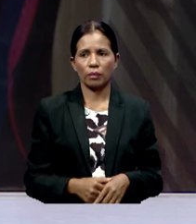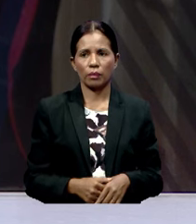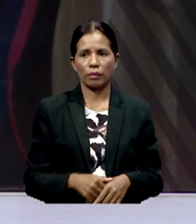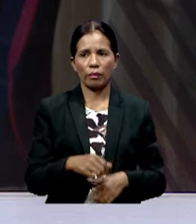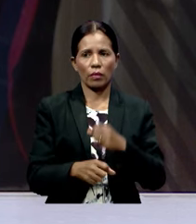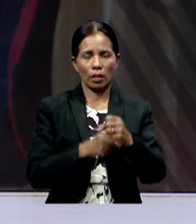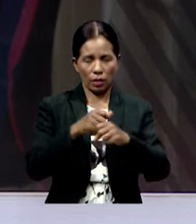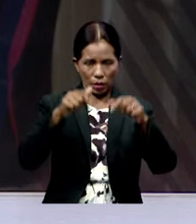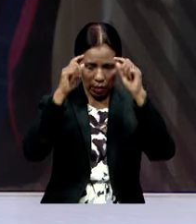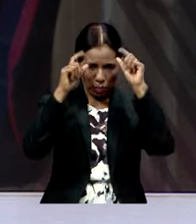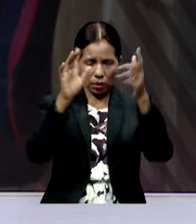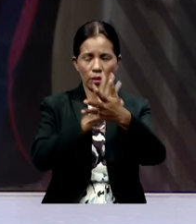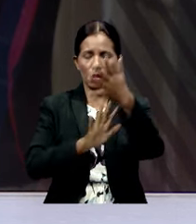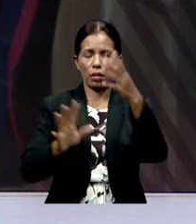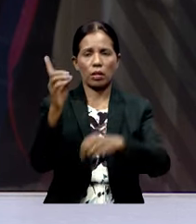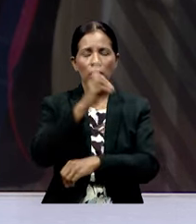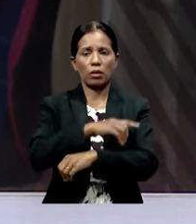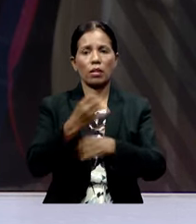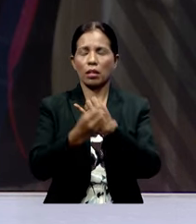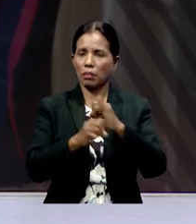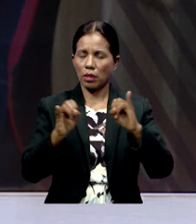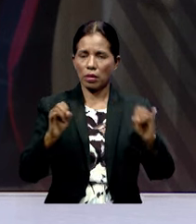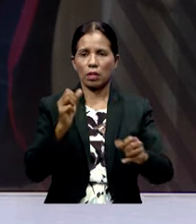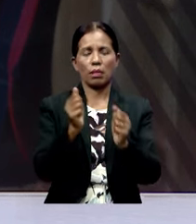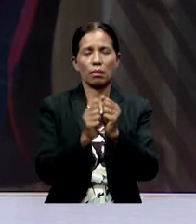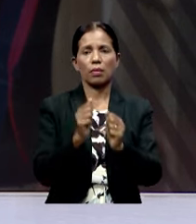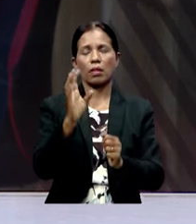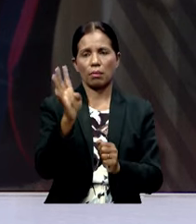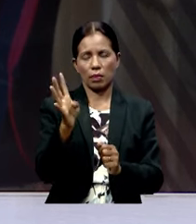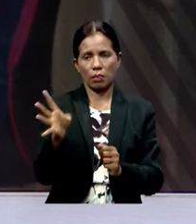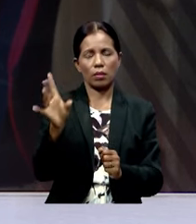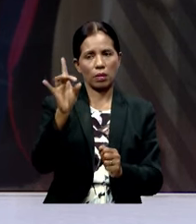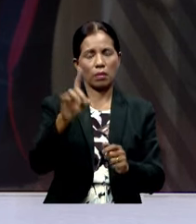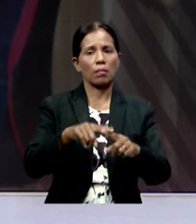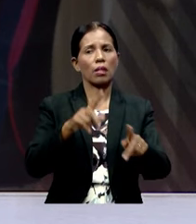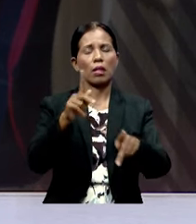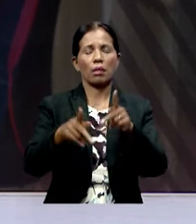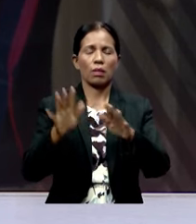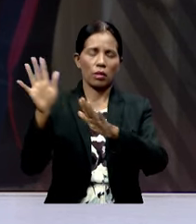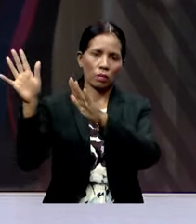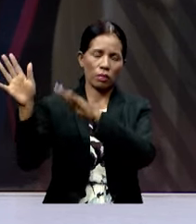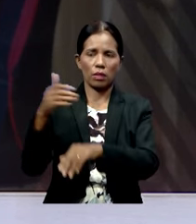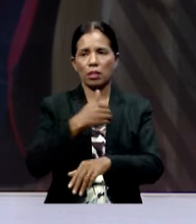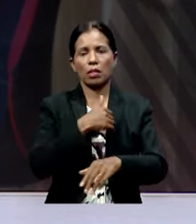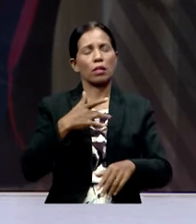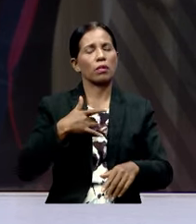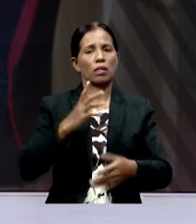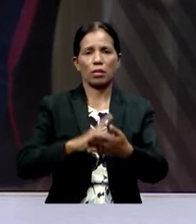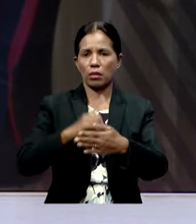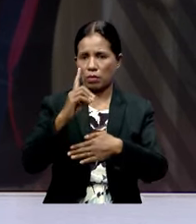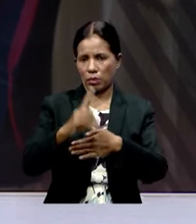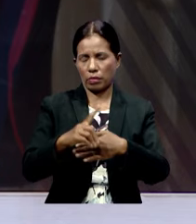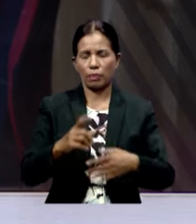Tinang nei Timor Leste komemora lorong proklamasyon independensia badal hatnu resingwalu, mai be povo iha area rural sedok sente